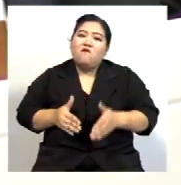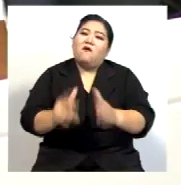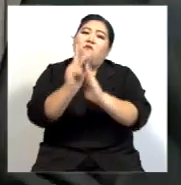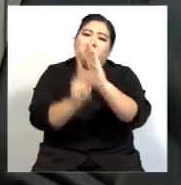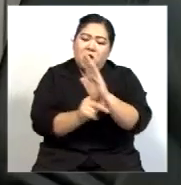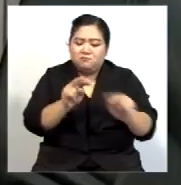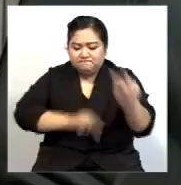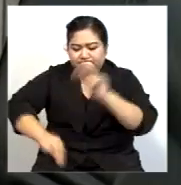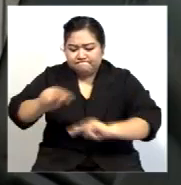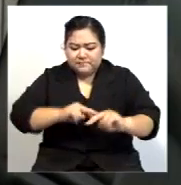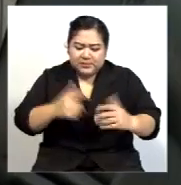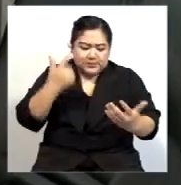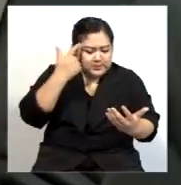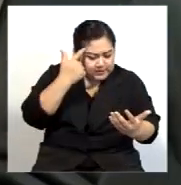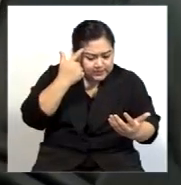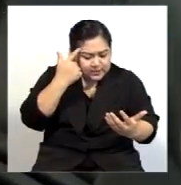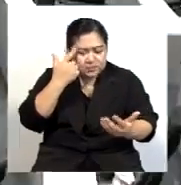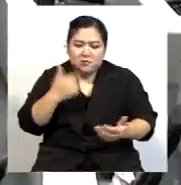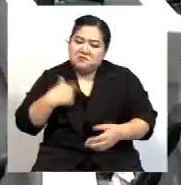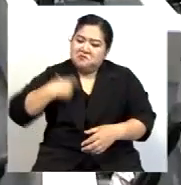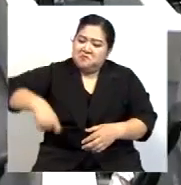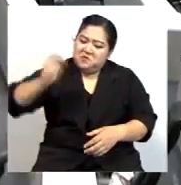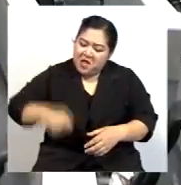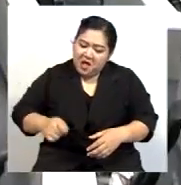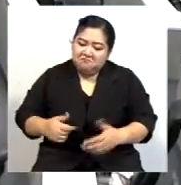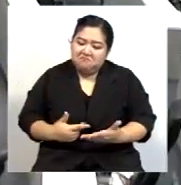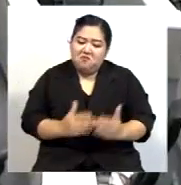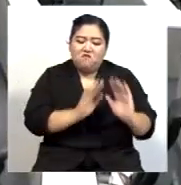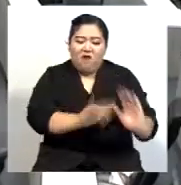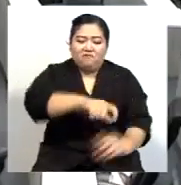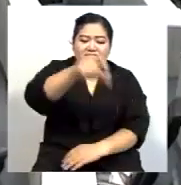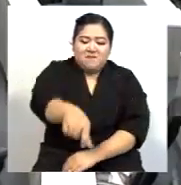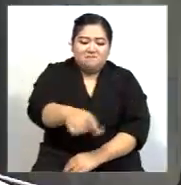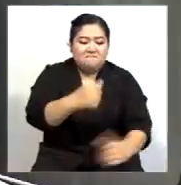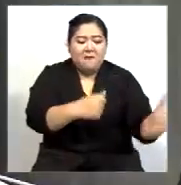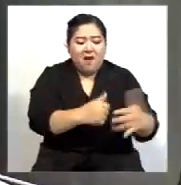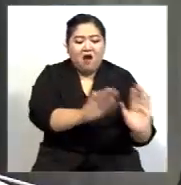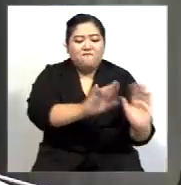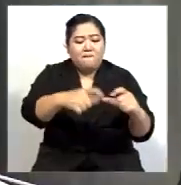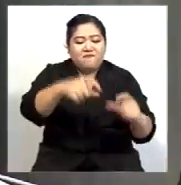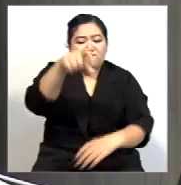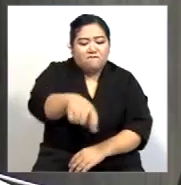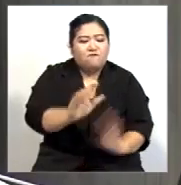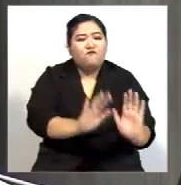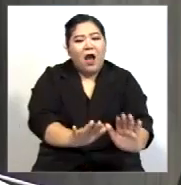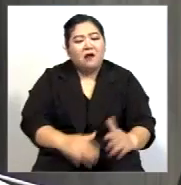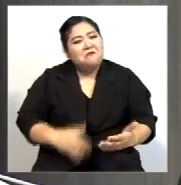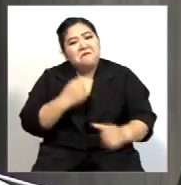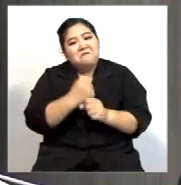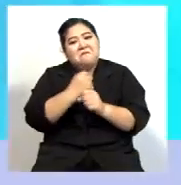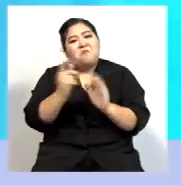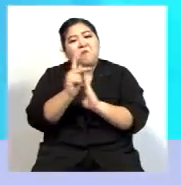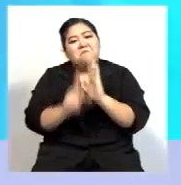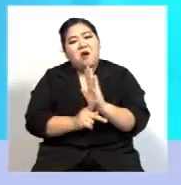ปได้ที่ศาลจะเห็นว่าการเสียบบัตรทำให้กระบวนการตรากฎหมายเป็นไปโดยมิชอบ